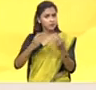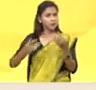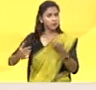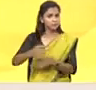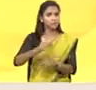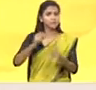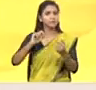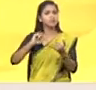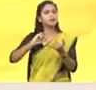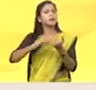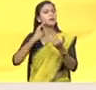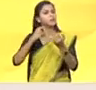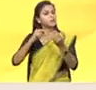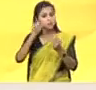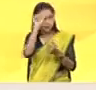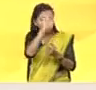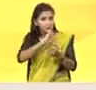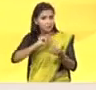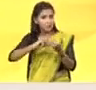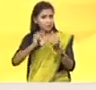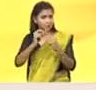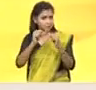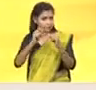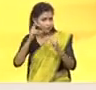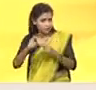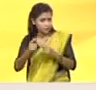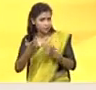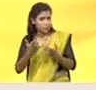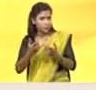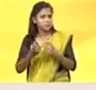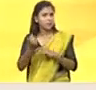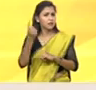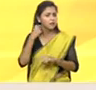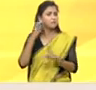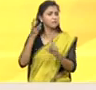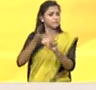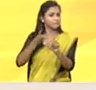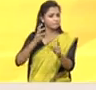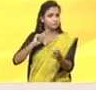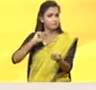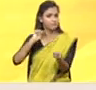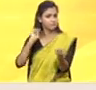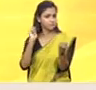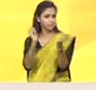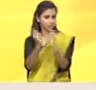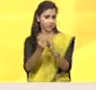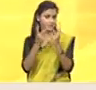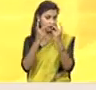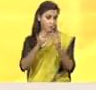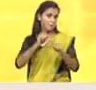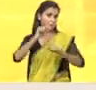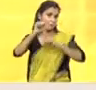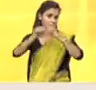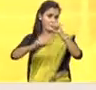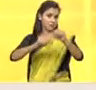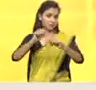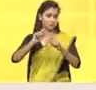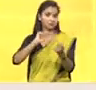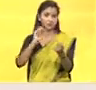पॉलिसी। और हमने पिछले 3 साल में काफी बदलाव आते हुए देखा है और काफी प्रोसेसेस और